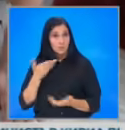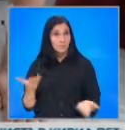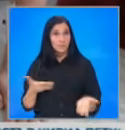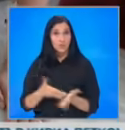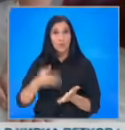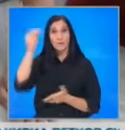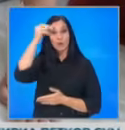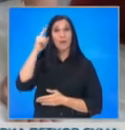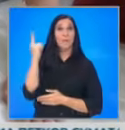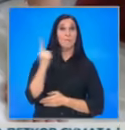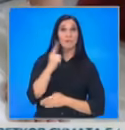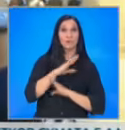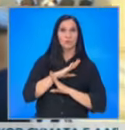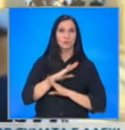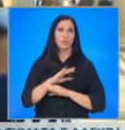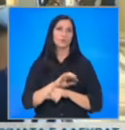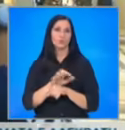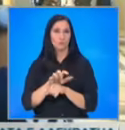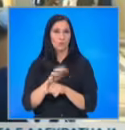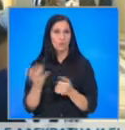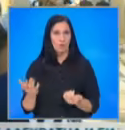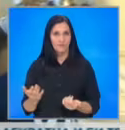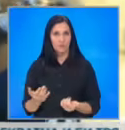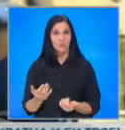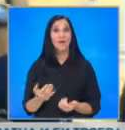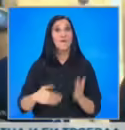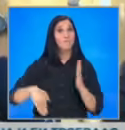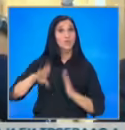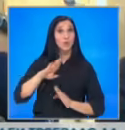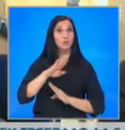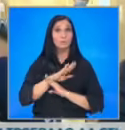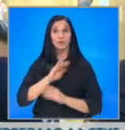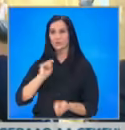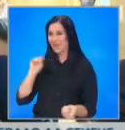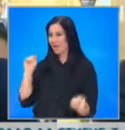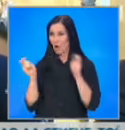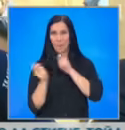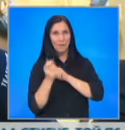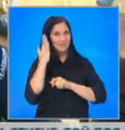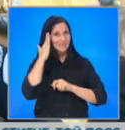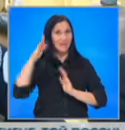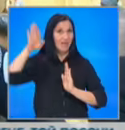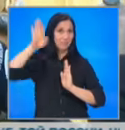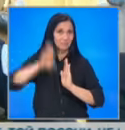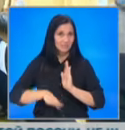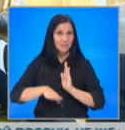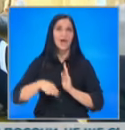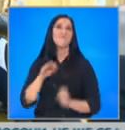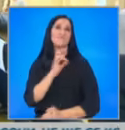по смъртност в Европа от коронавирус. Високата смъртност е обратната страна на ниската